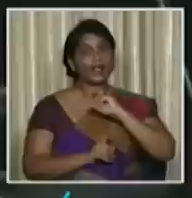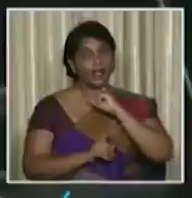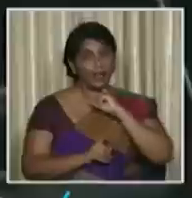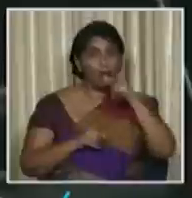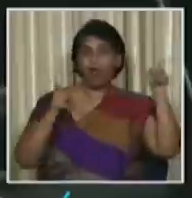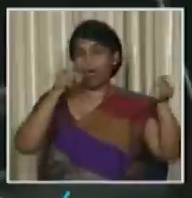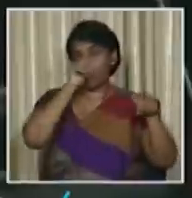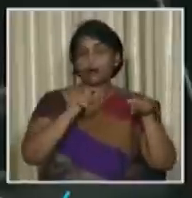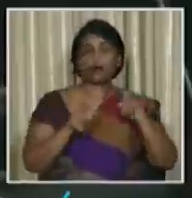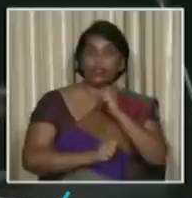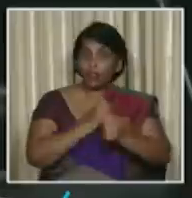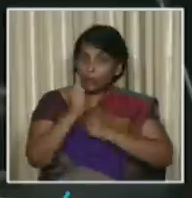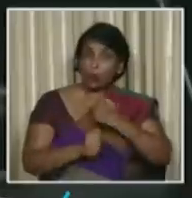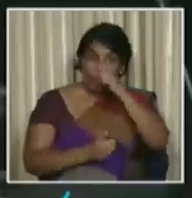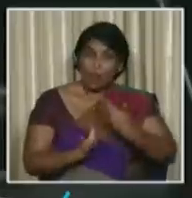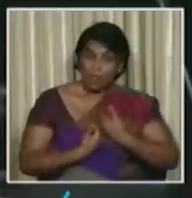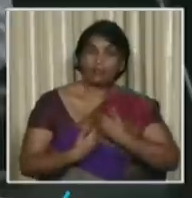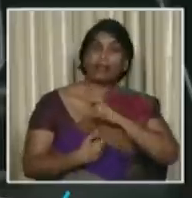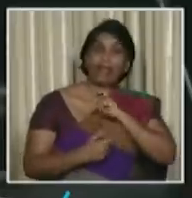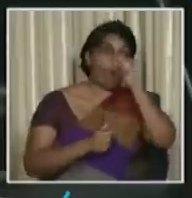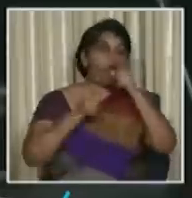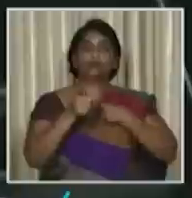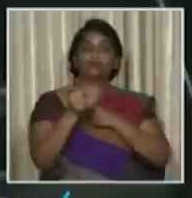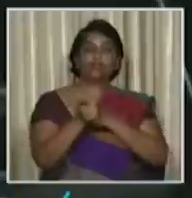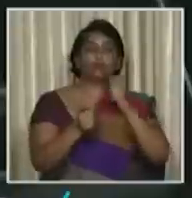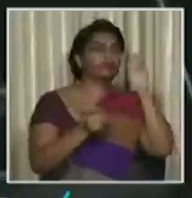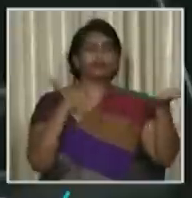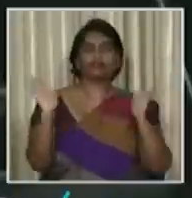එළවනකොට හොරා අල්ලන්න දුවන ජනතාවත් එක්ක හොරක් දුවනවා.